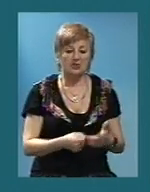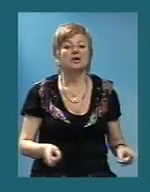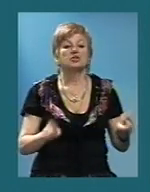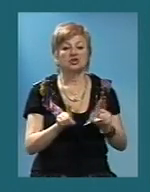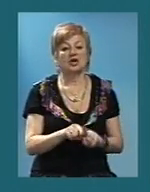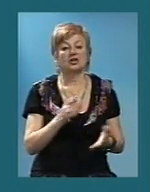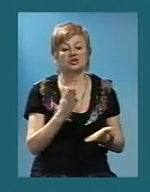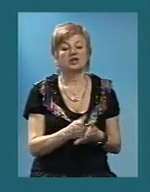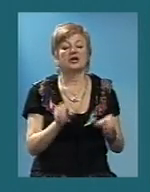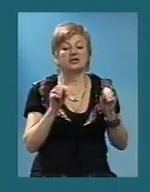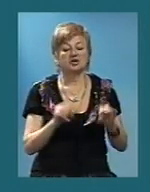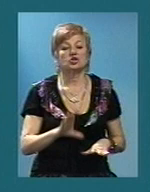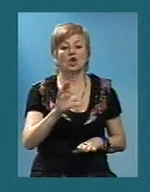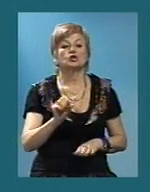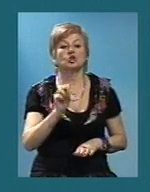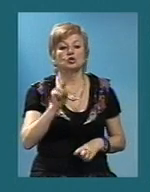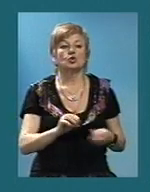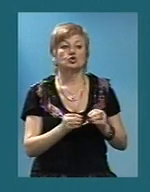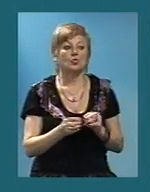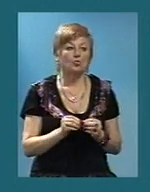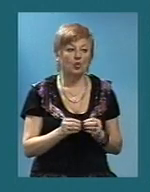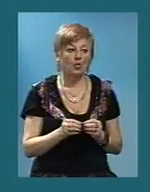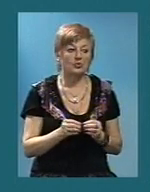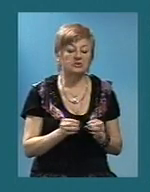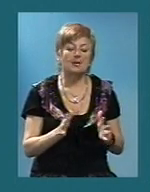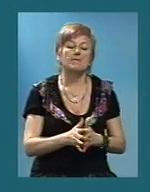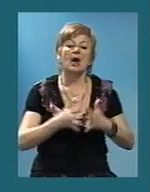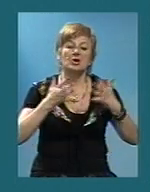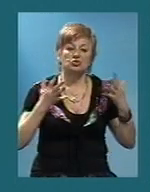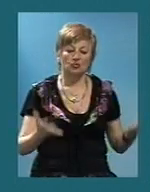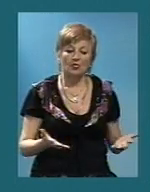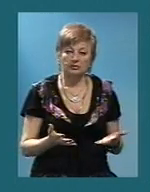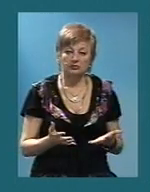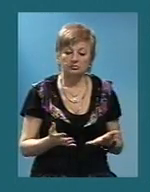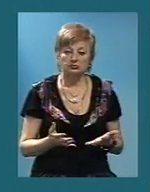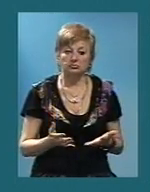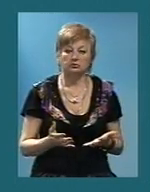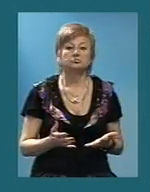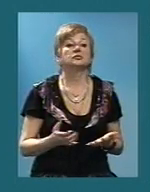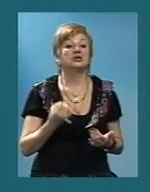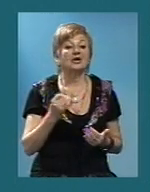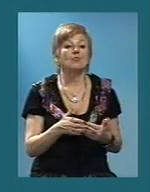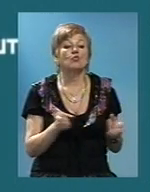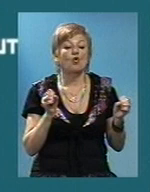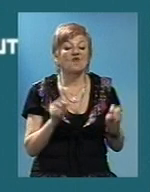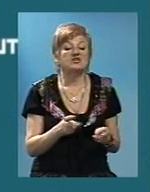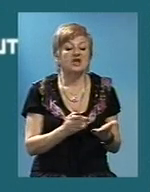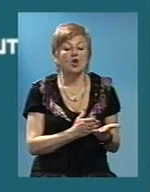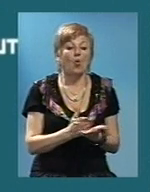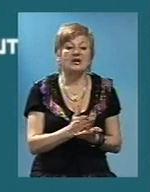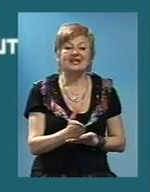є вирішення соціальних проблем місцевого масштабу і професійна